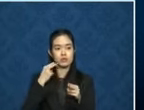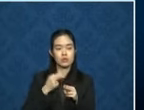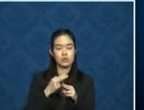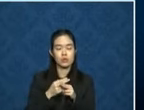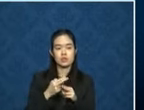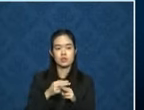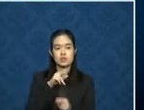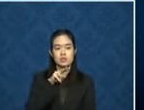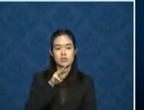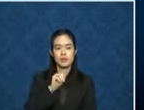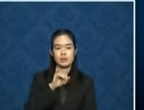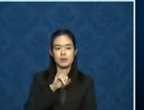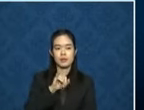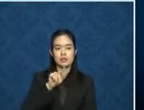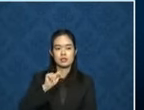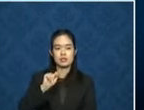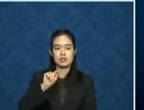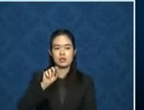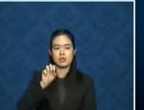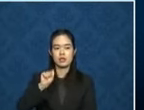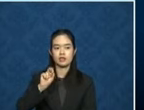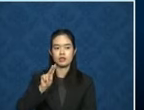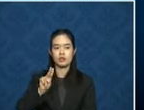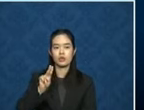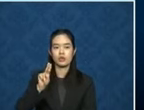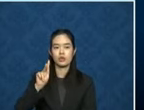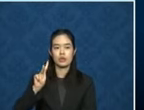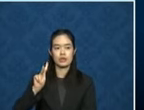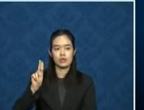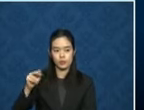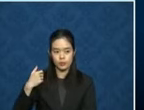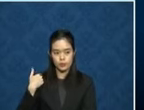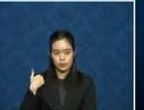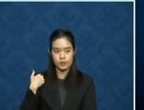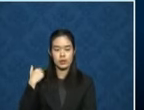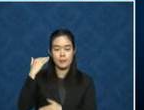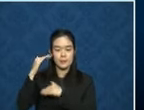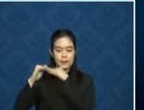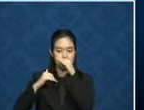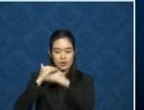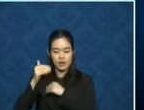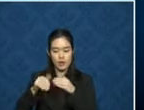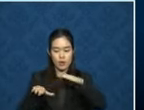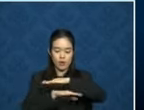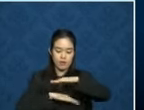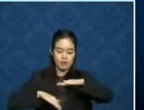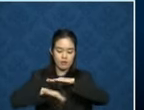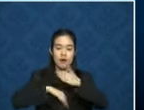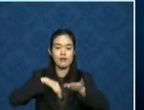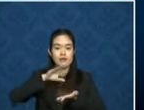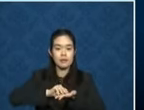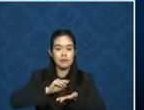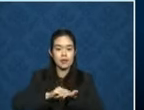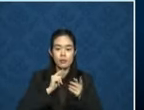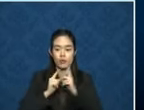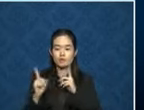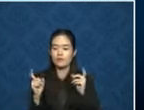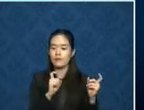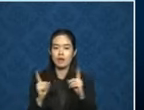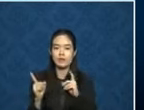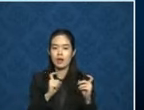ดต่อกัน4ปีรวดนะครับตั้งแต่ปี2016ถึง2019แสดงให้เห็นถึงการประมวลฐานข้อมูลที่กว้างมาเป็นการสนทนาโต้ตอบ